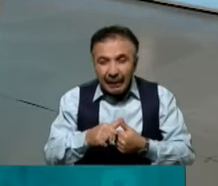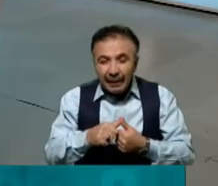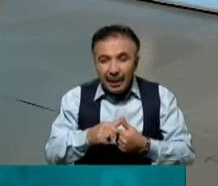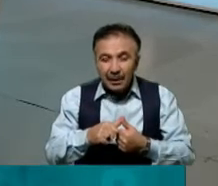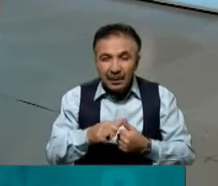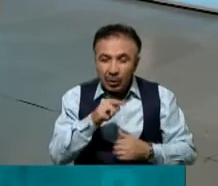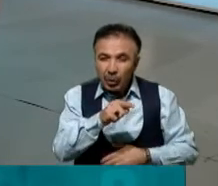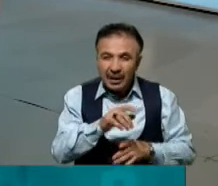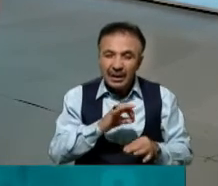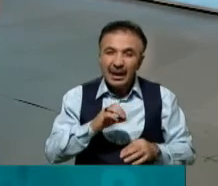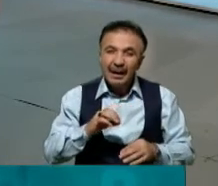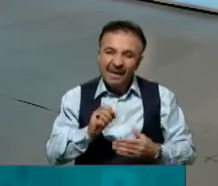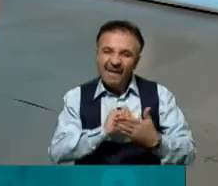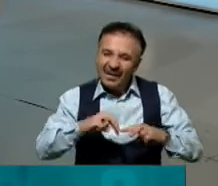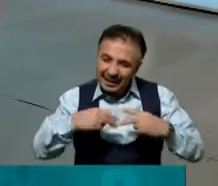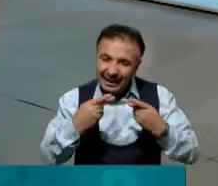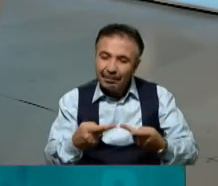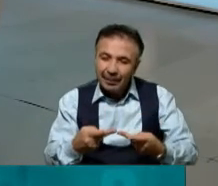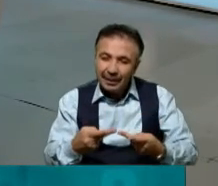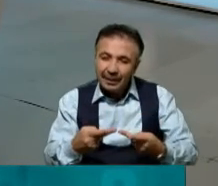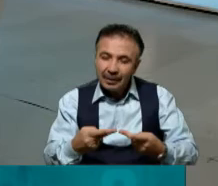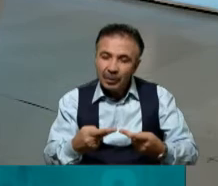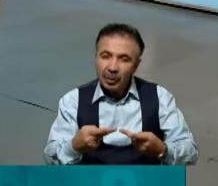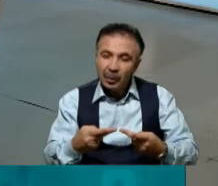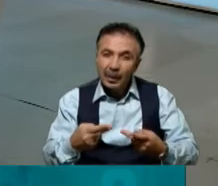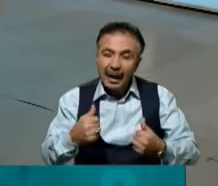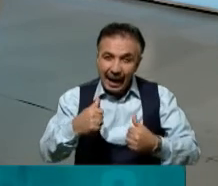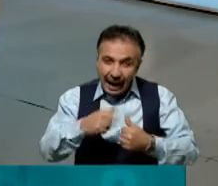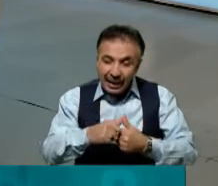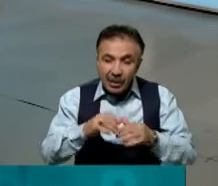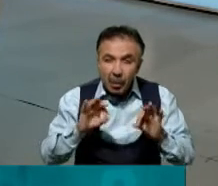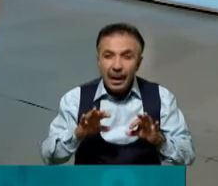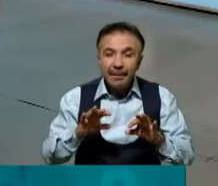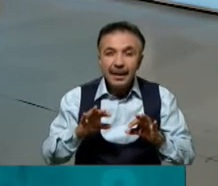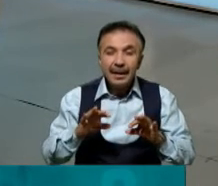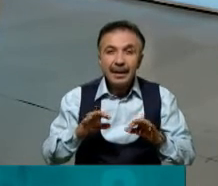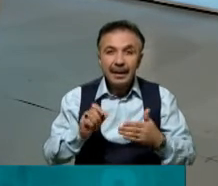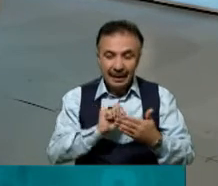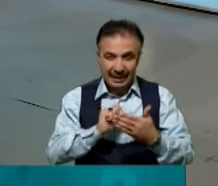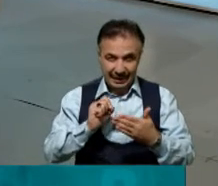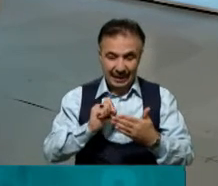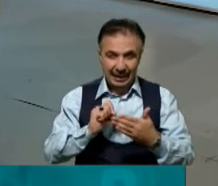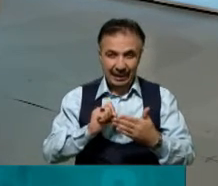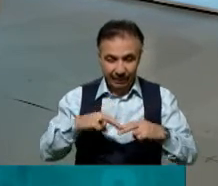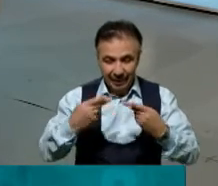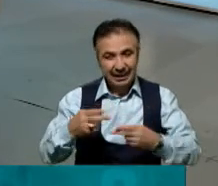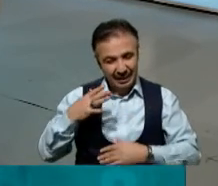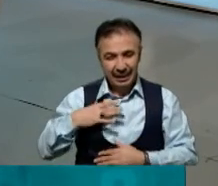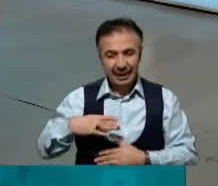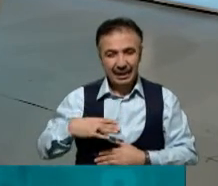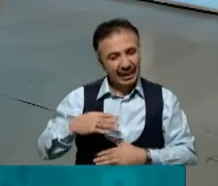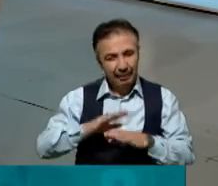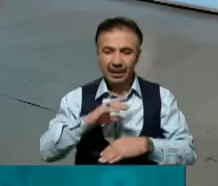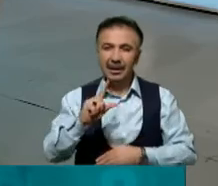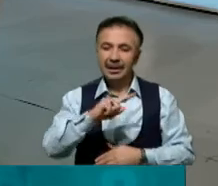soracağım demiş. Eş böyle bir vasiyeti yerine getirmeli mi? Getirmek zorunda mı? Yani bunu eş demeyelim de belki babası